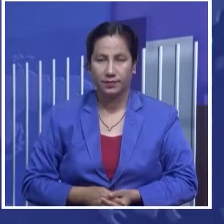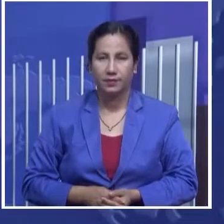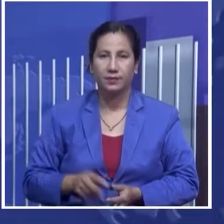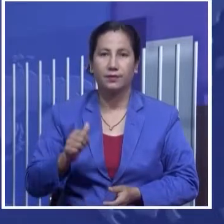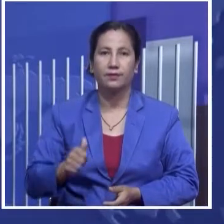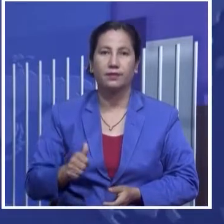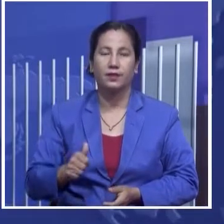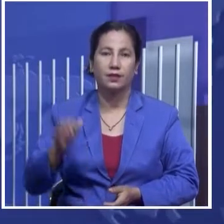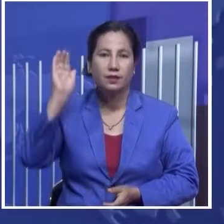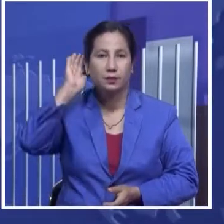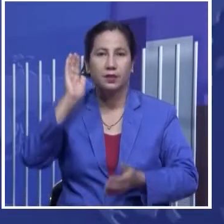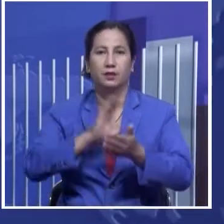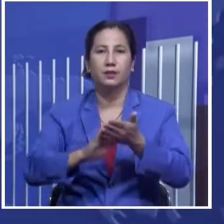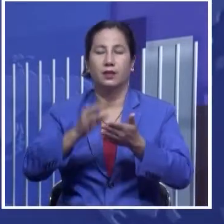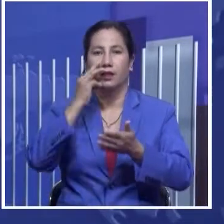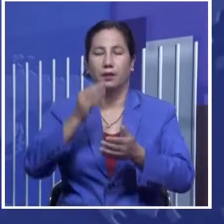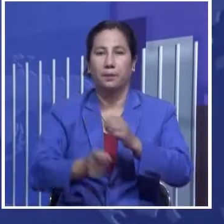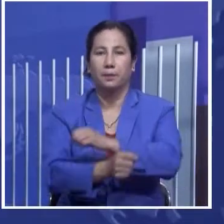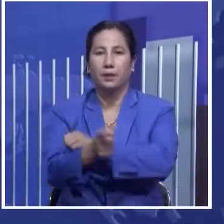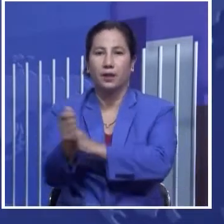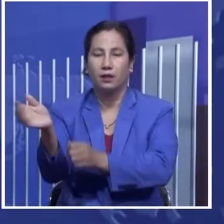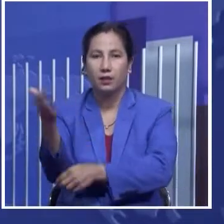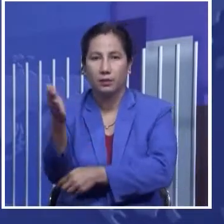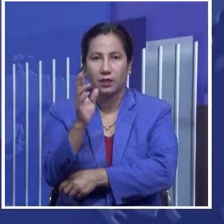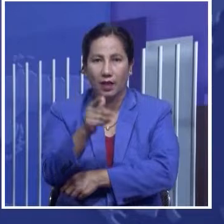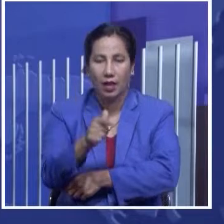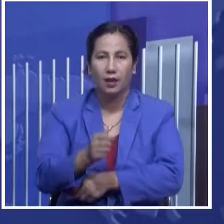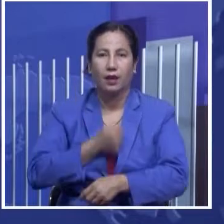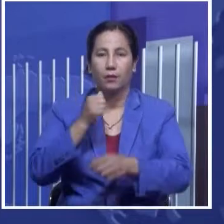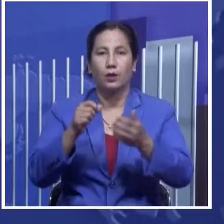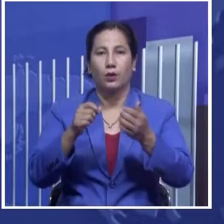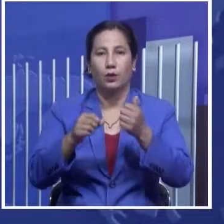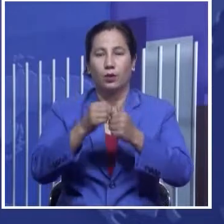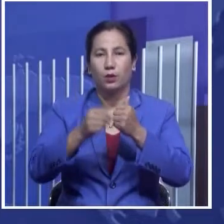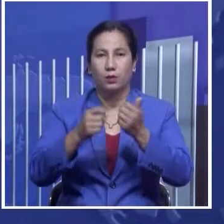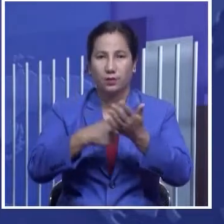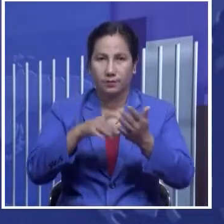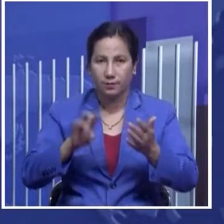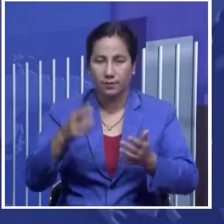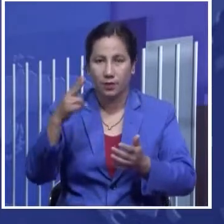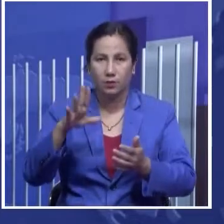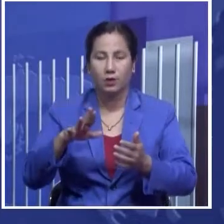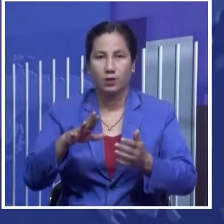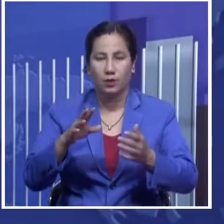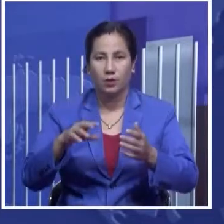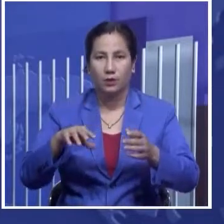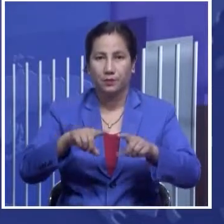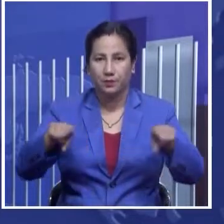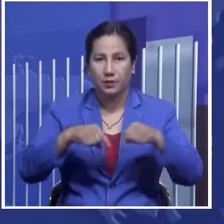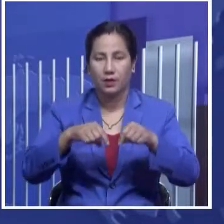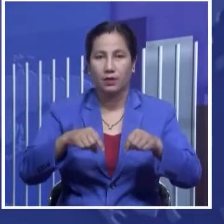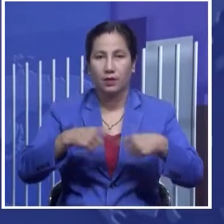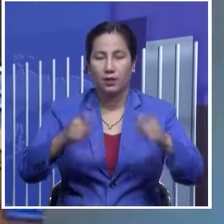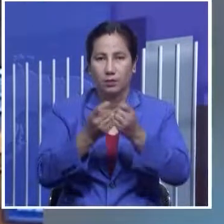अब समाचार विस्तारमा। अर्थमन्त्री जनार्दन शर्माले आज आफ्नो पदबाट राजीनामा दिनुभएको छ। प्रतिनिधि सभाको आजको बैठकमा